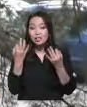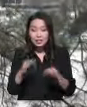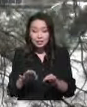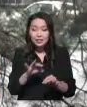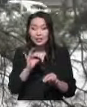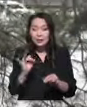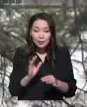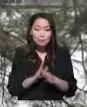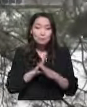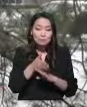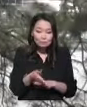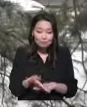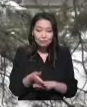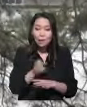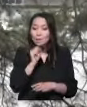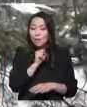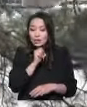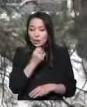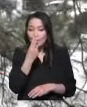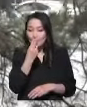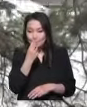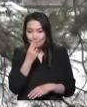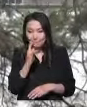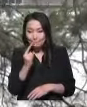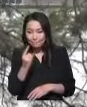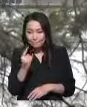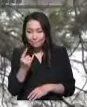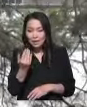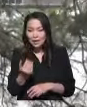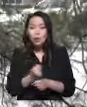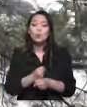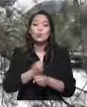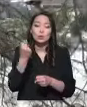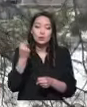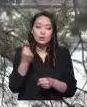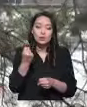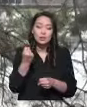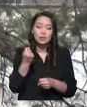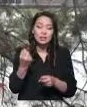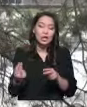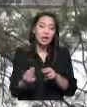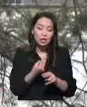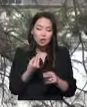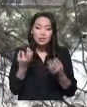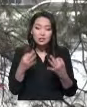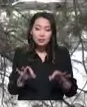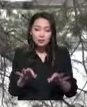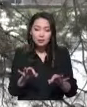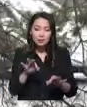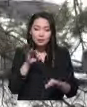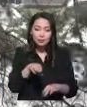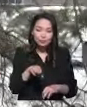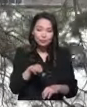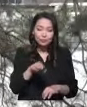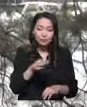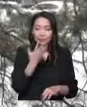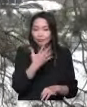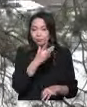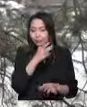похищение несовершеннолетнего. Также ужесточены лишение свободы сроком от 5